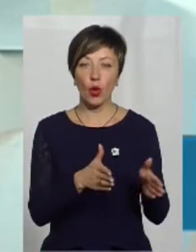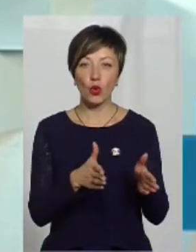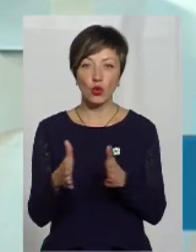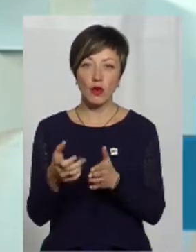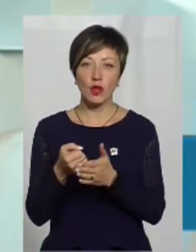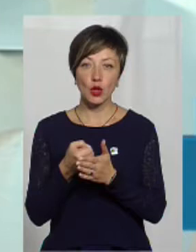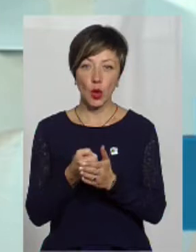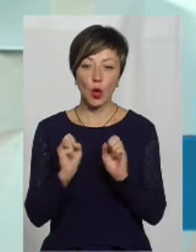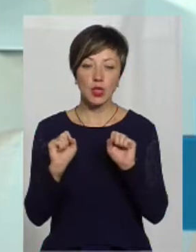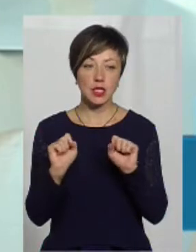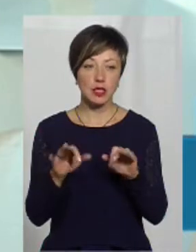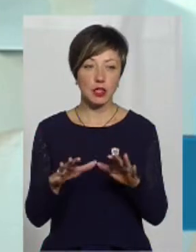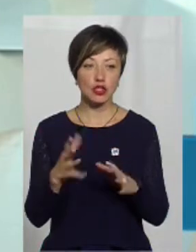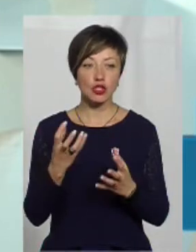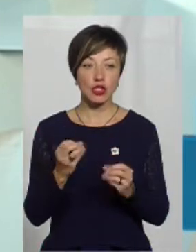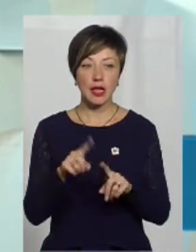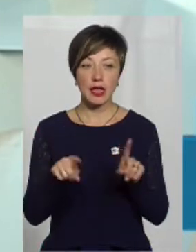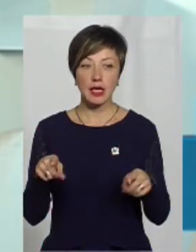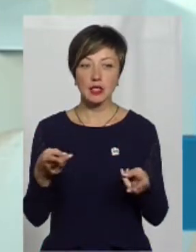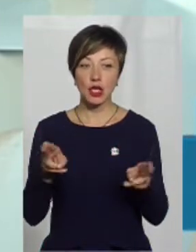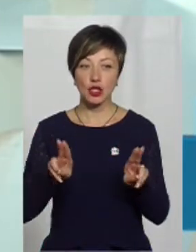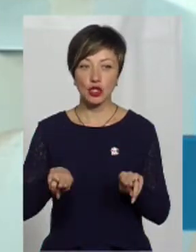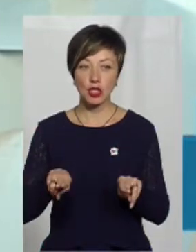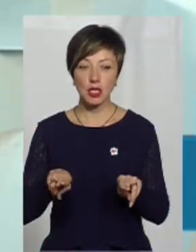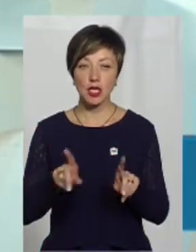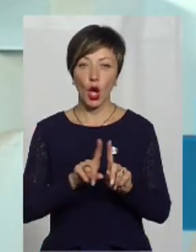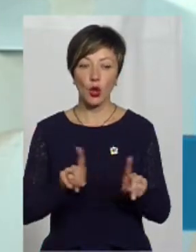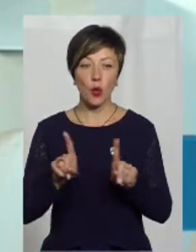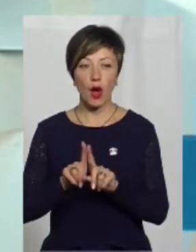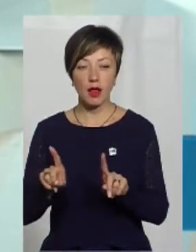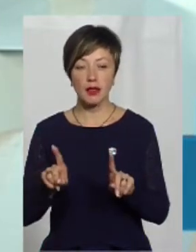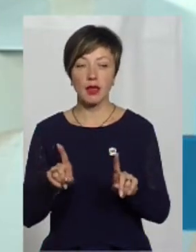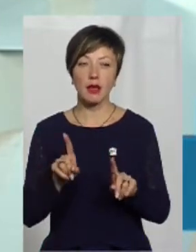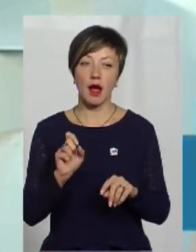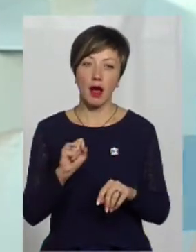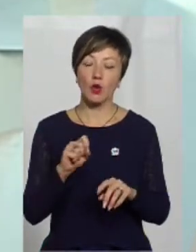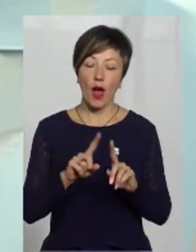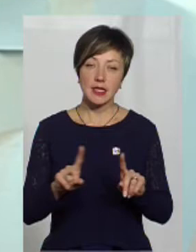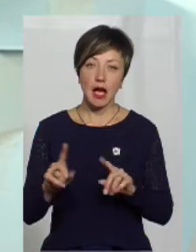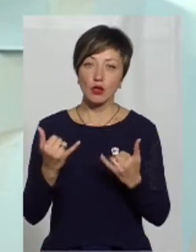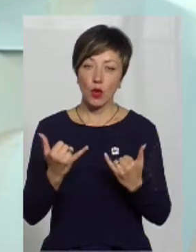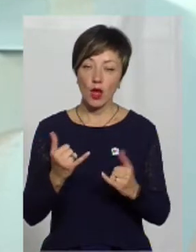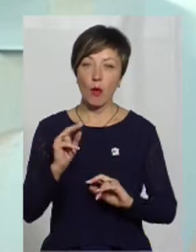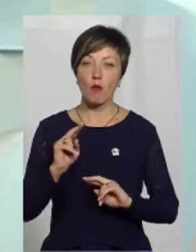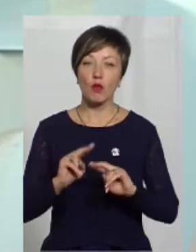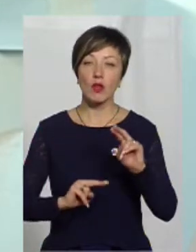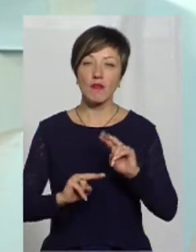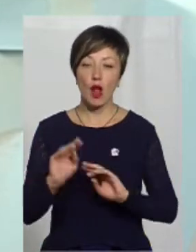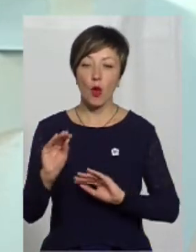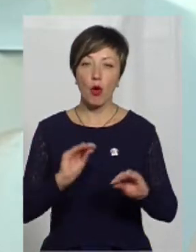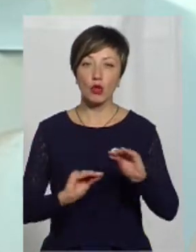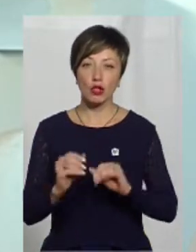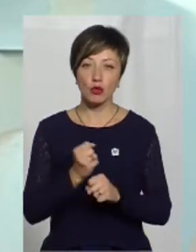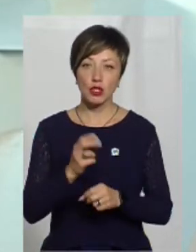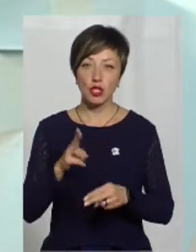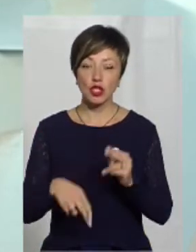до здачі. Дещо залишилися, можливо, якісь нюанси, моменти. Але сьогодні будівельно-монтажні роботи вже